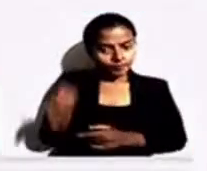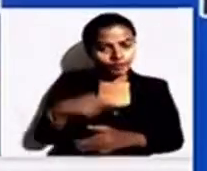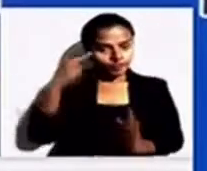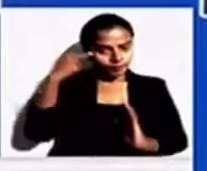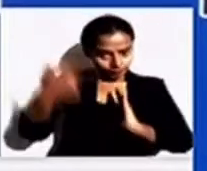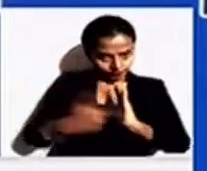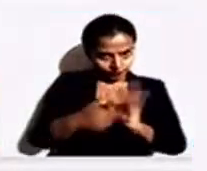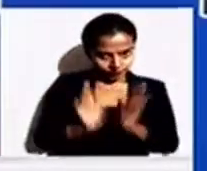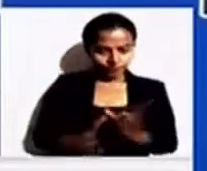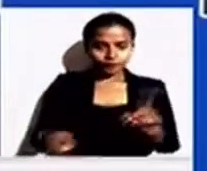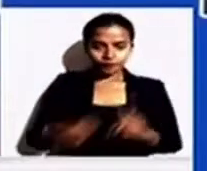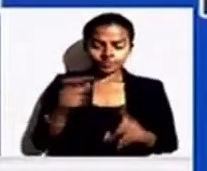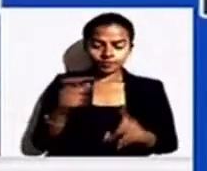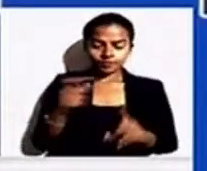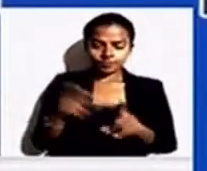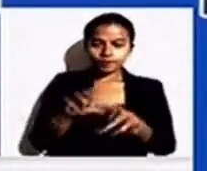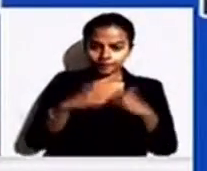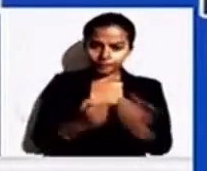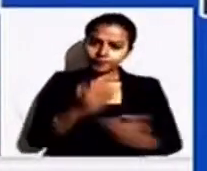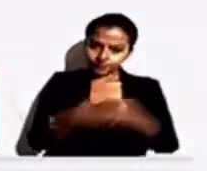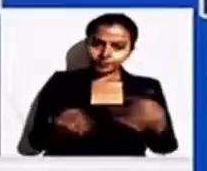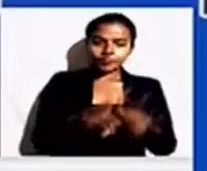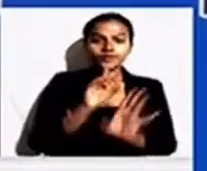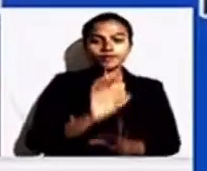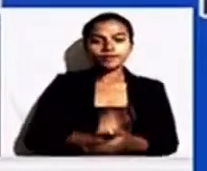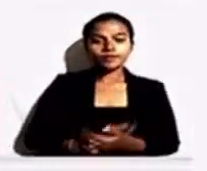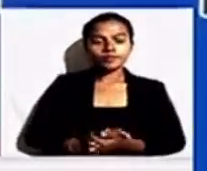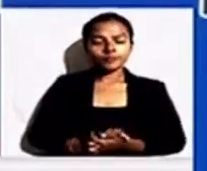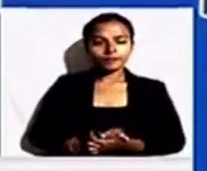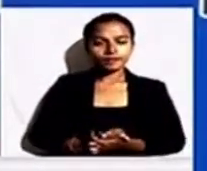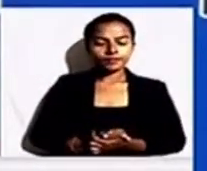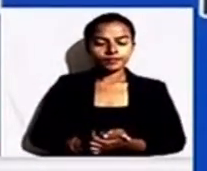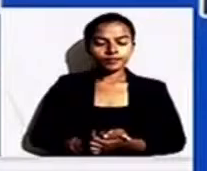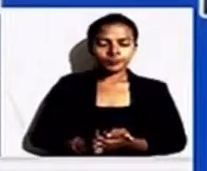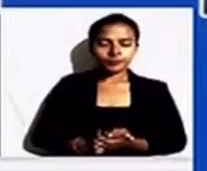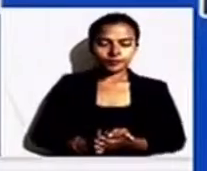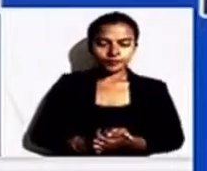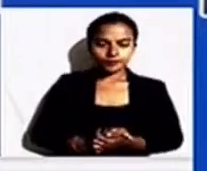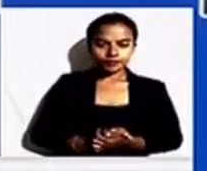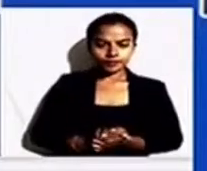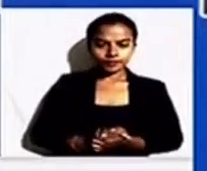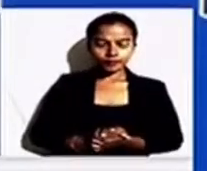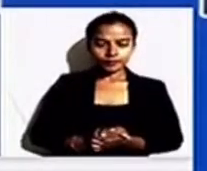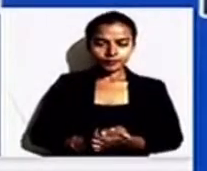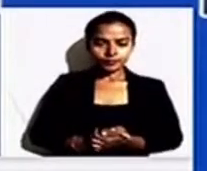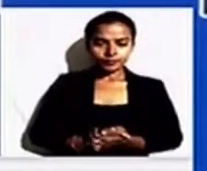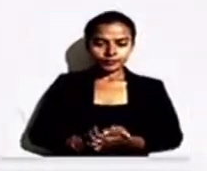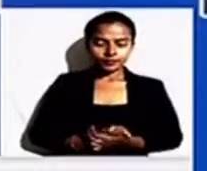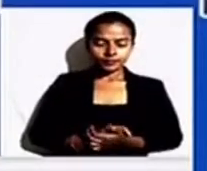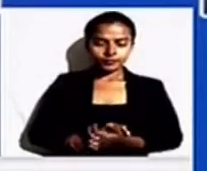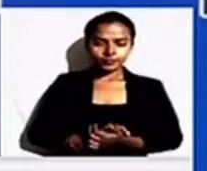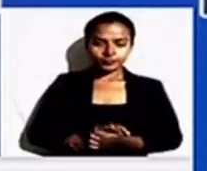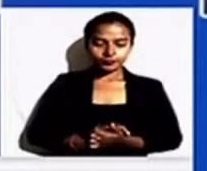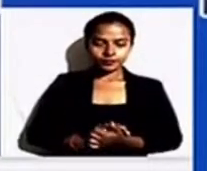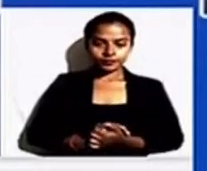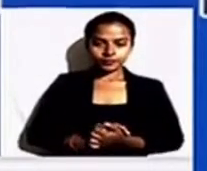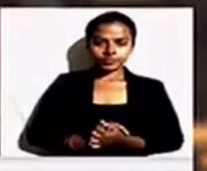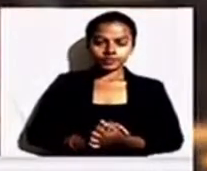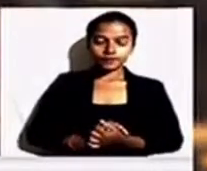department. මේ අතර විභාග දෙපාර්තමේන්තුවේ අනෙක් විභාග පැවැත්වීමට අපි වැඩ කටයුතු සලසමින්